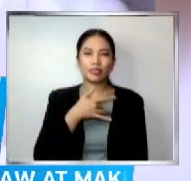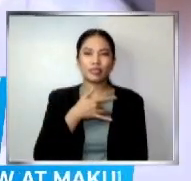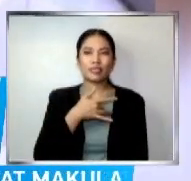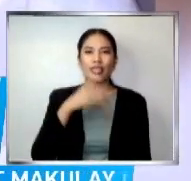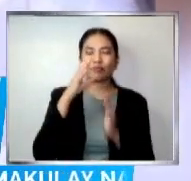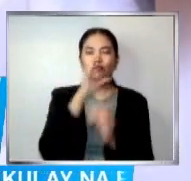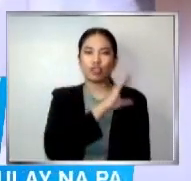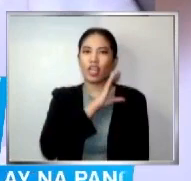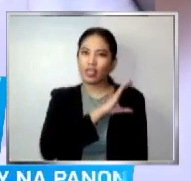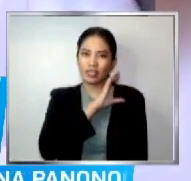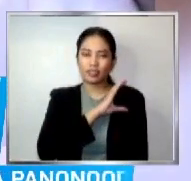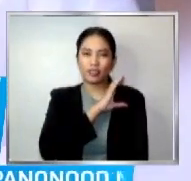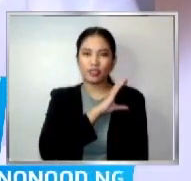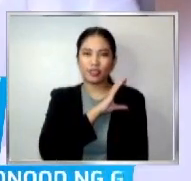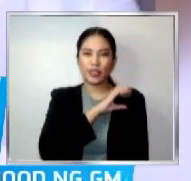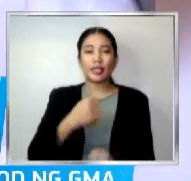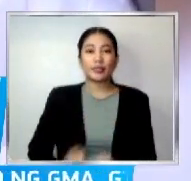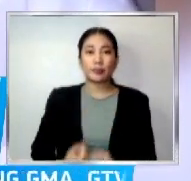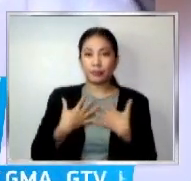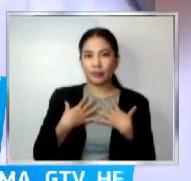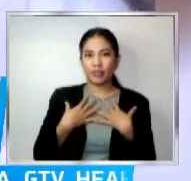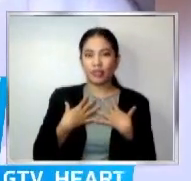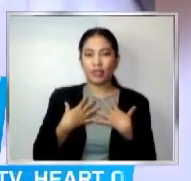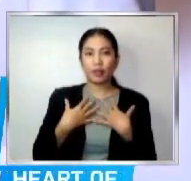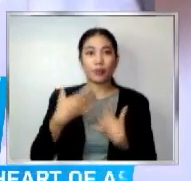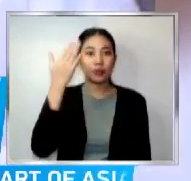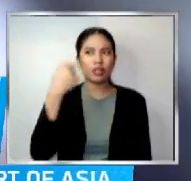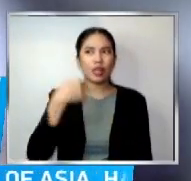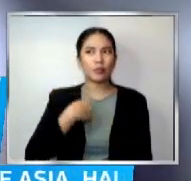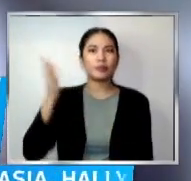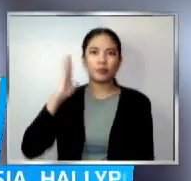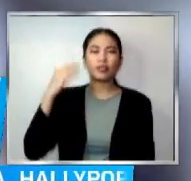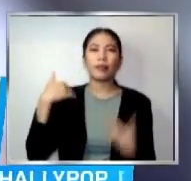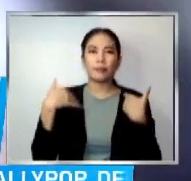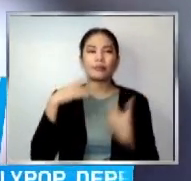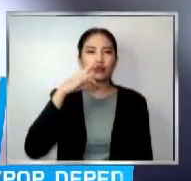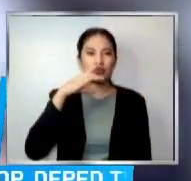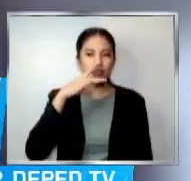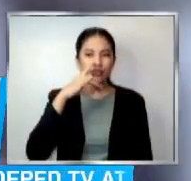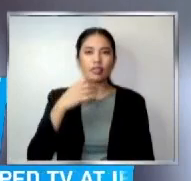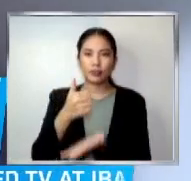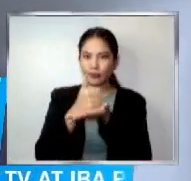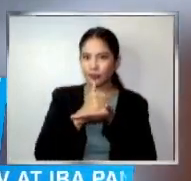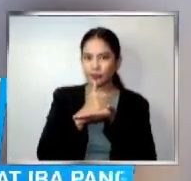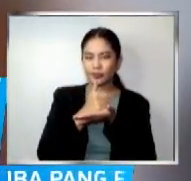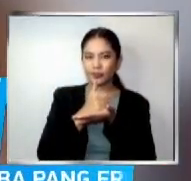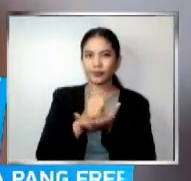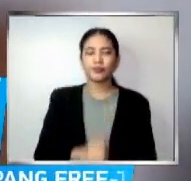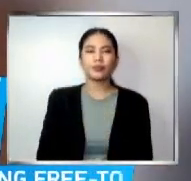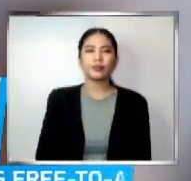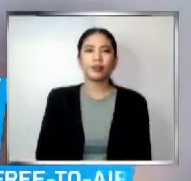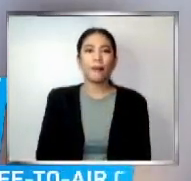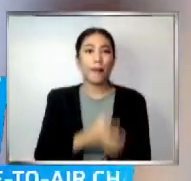sa akin kasi po dati, mayroon po akong Yaya. Siya lagi yung tumutulong sa akin. Kwento ng kanyang ina,